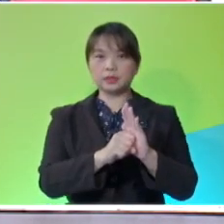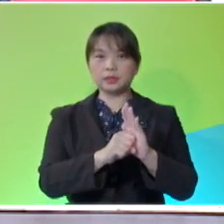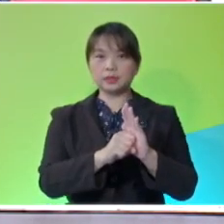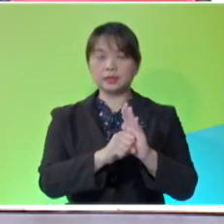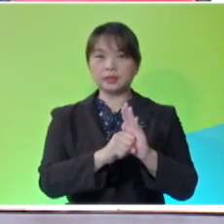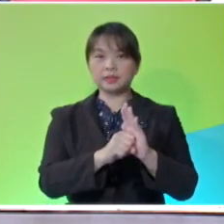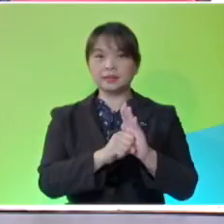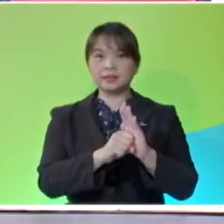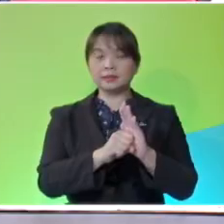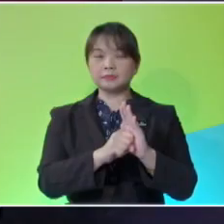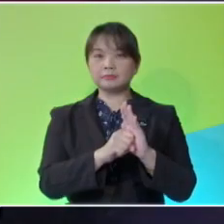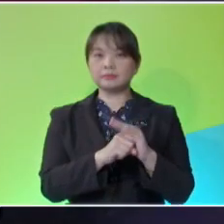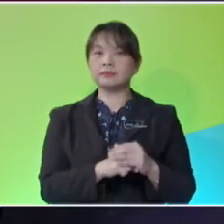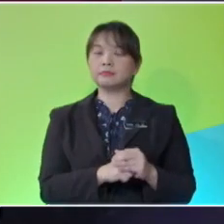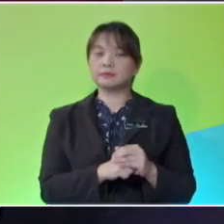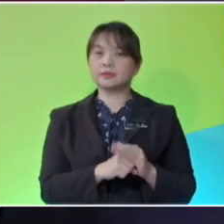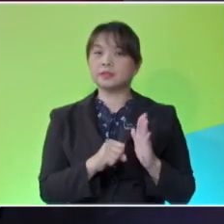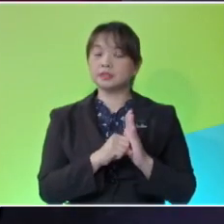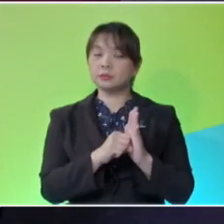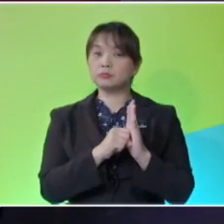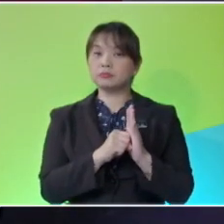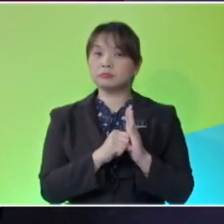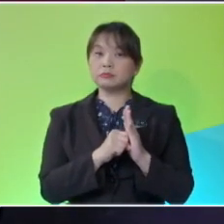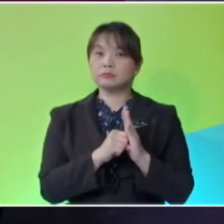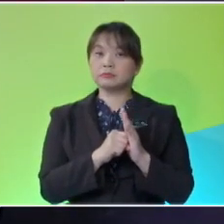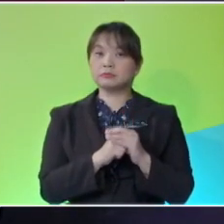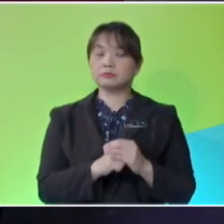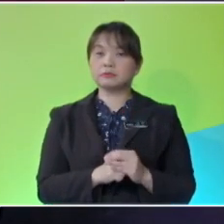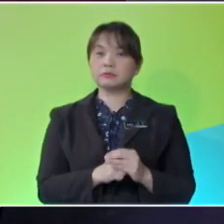salah tuh jenis simbol yang ada